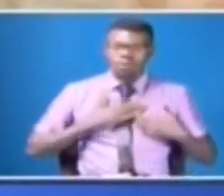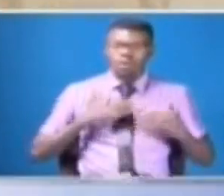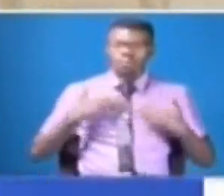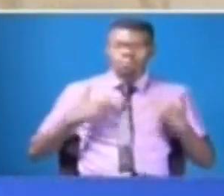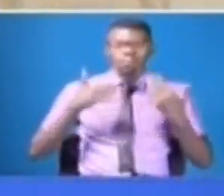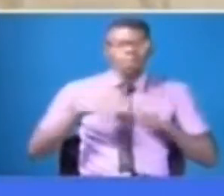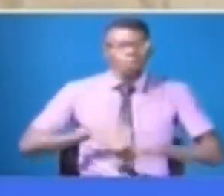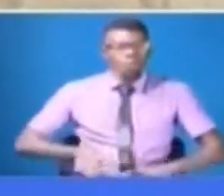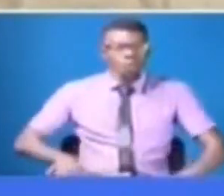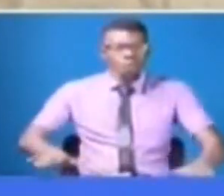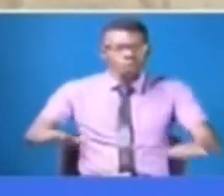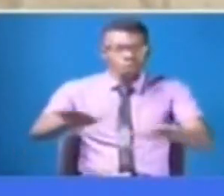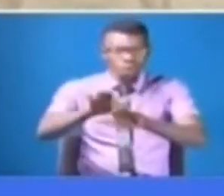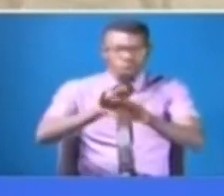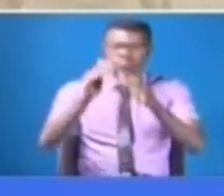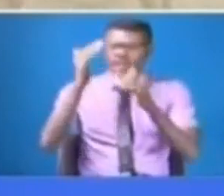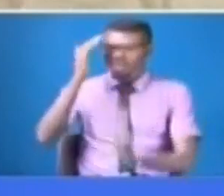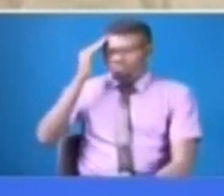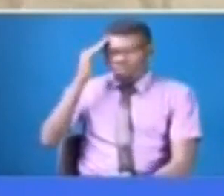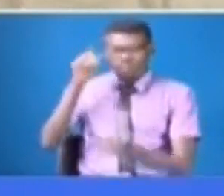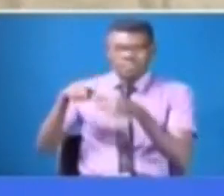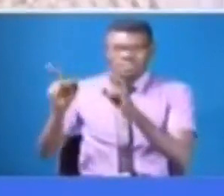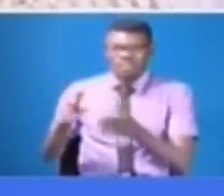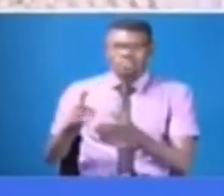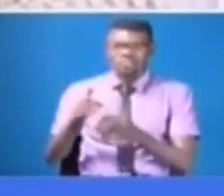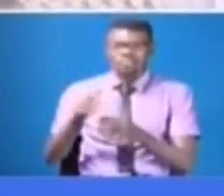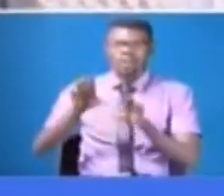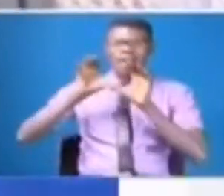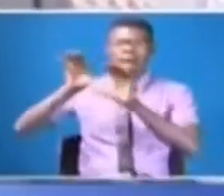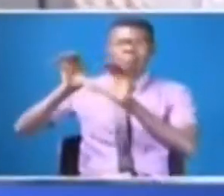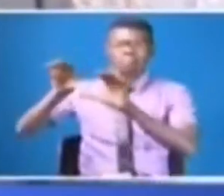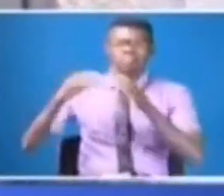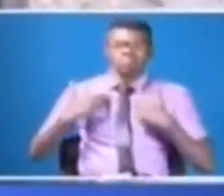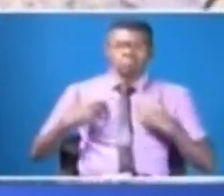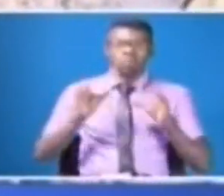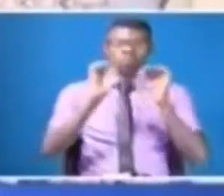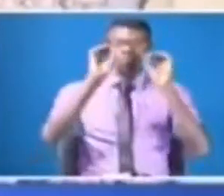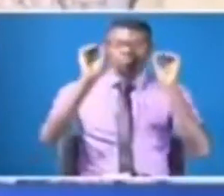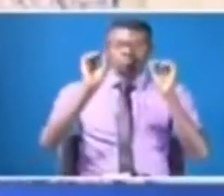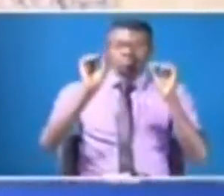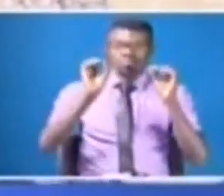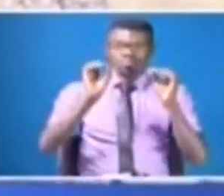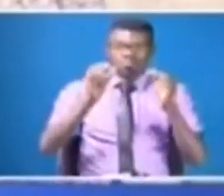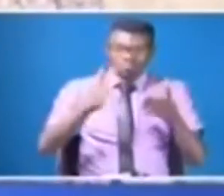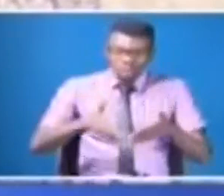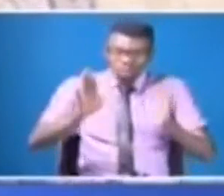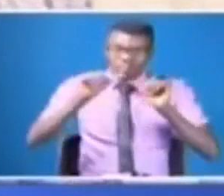wote wanajua yeye sio mtu wa kutukana mtu. Tuko jana.